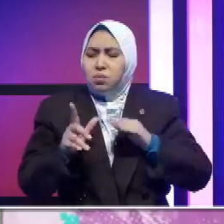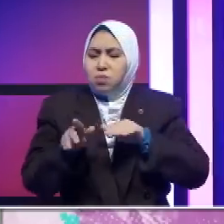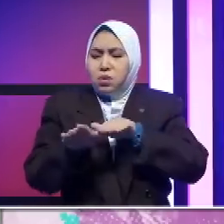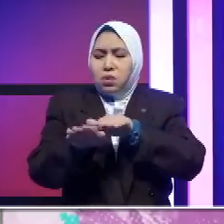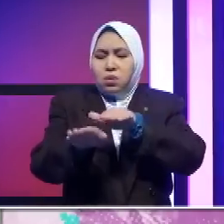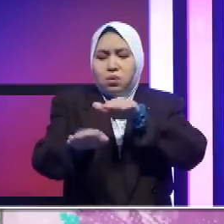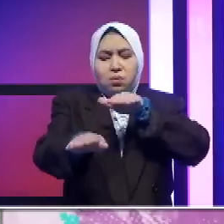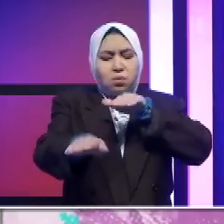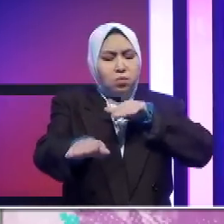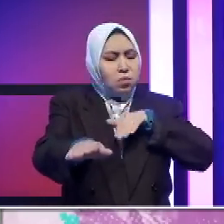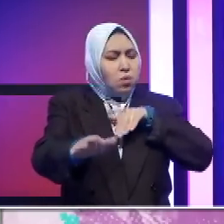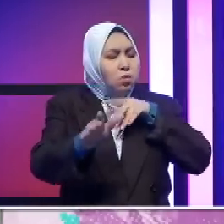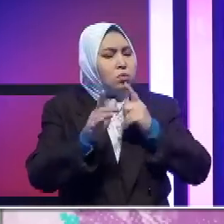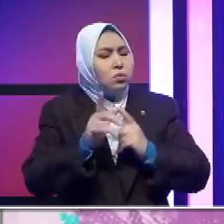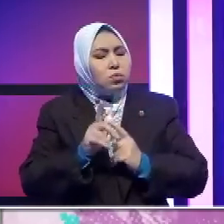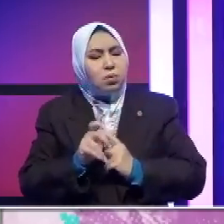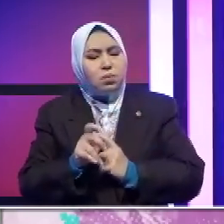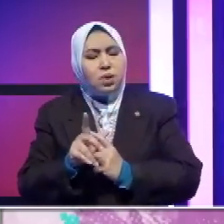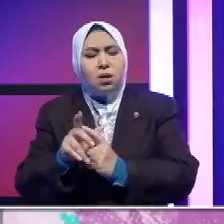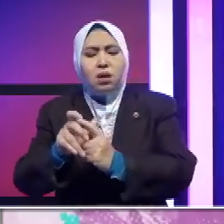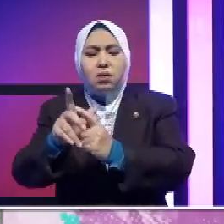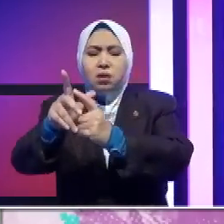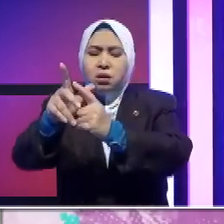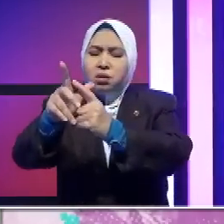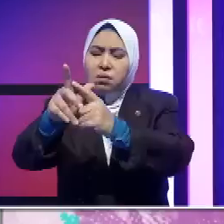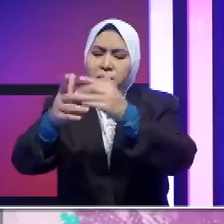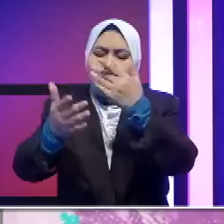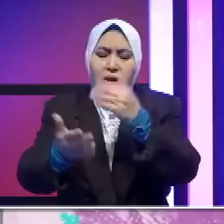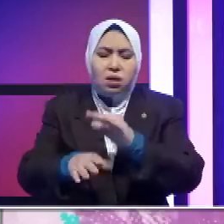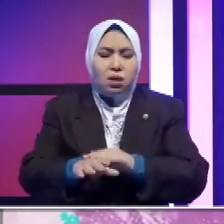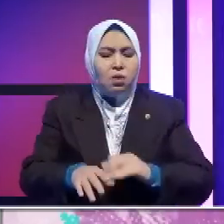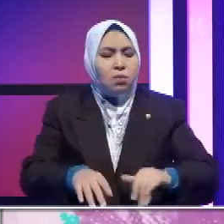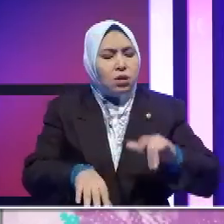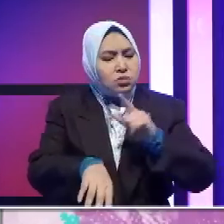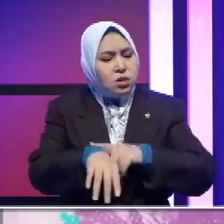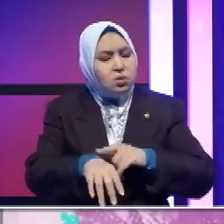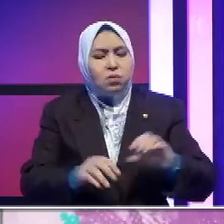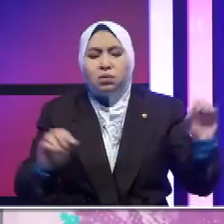لكم من الله